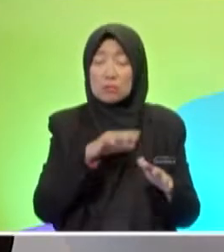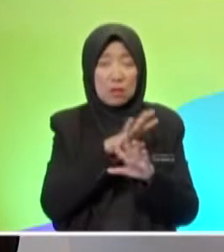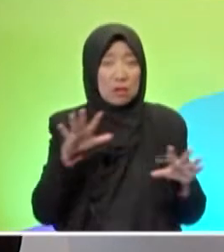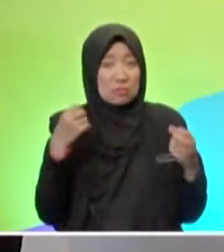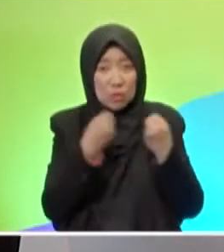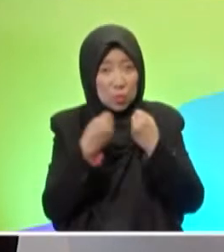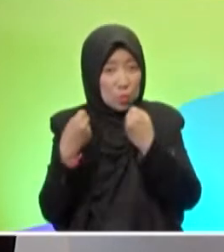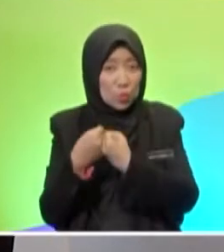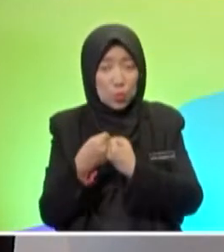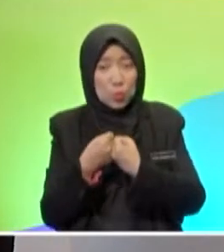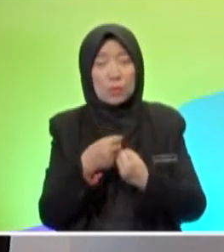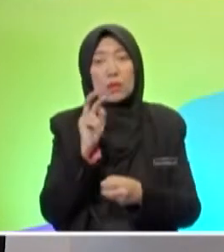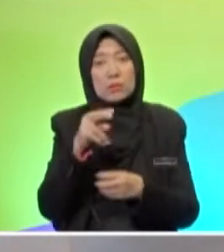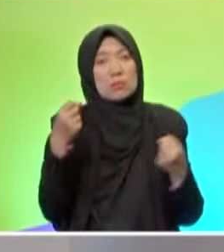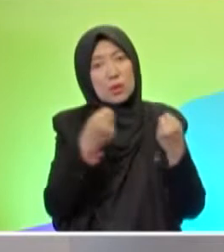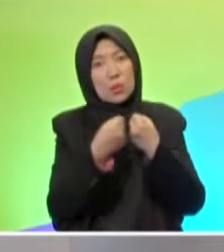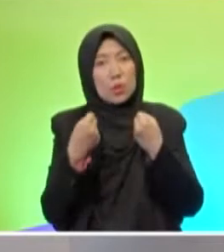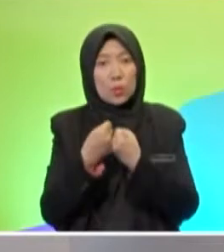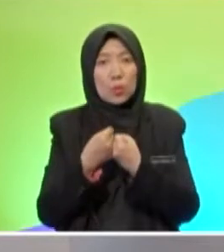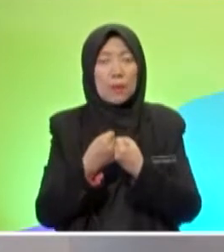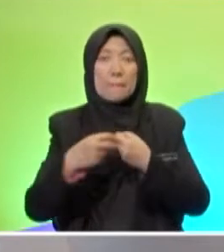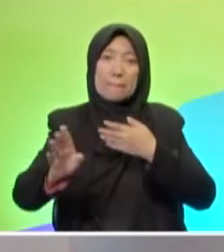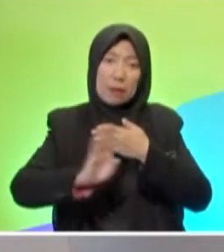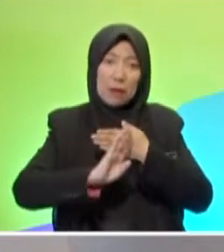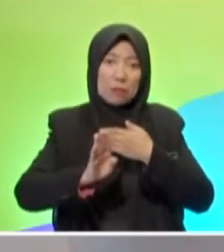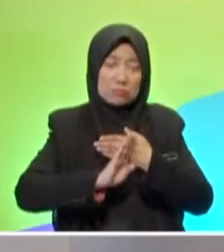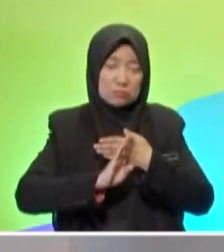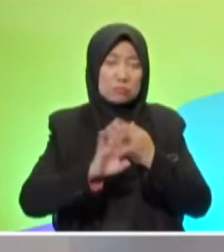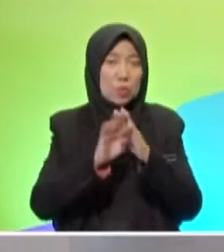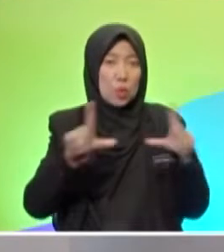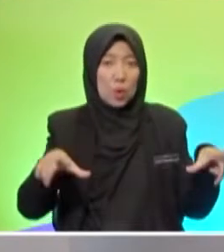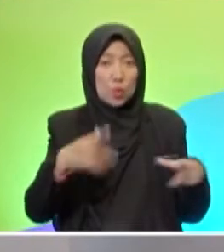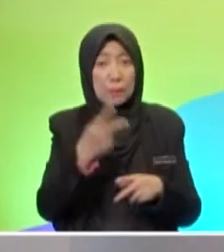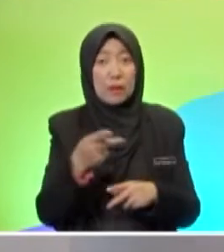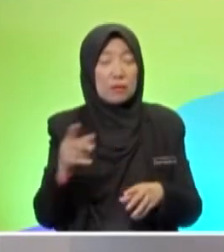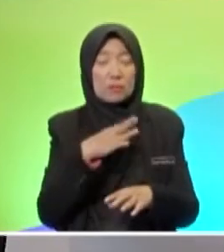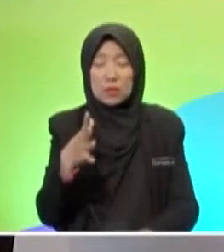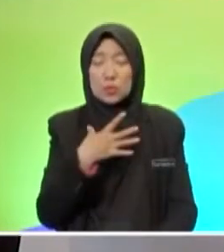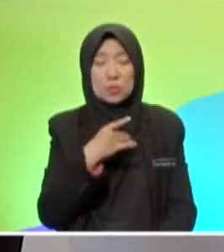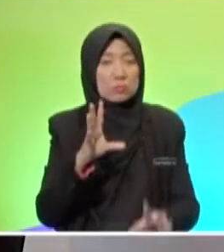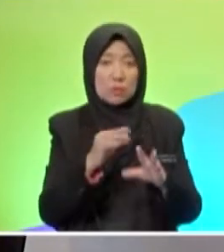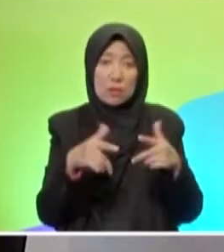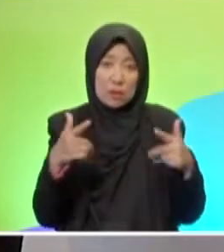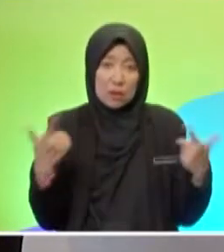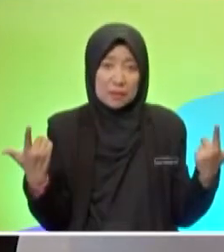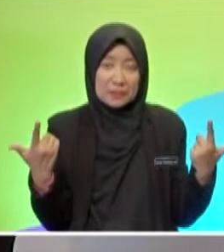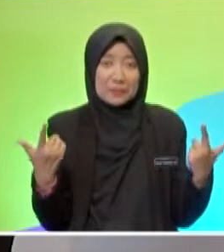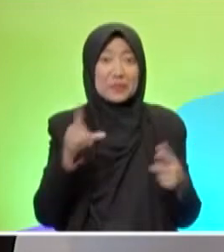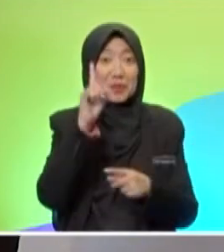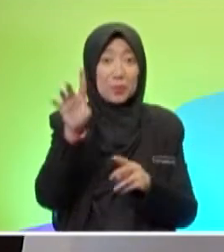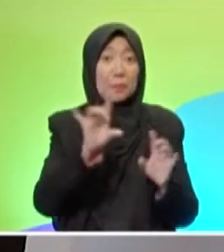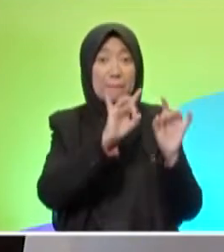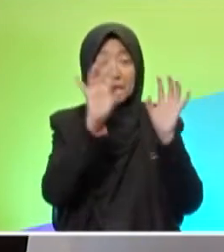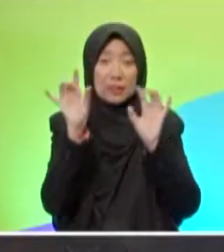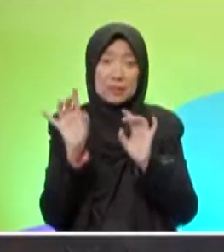gado-gado nanti kalau bergado bye kita akan melakukan dengan kita tak suke dan sebagainya Oke terbaik lidah kita bagi satu